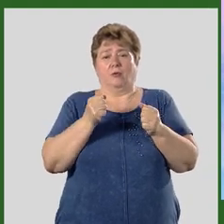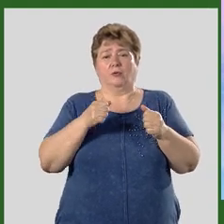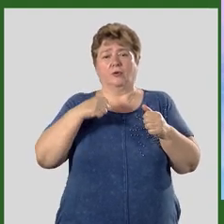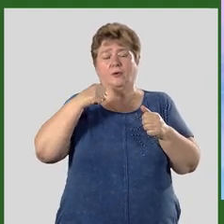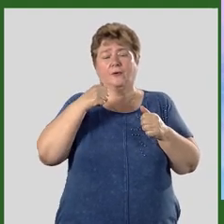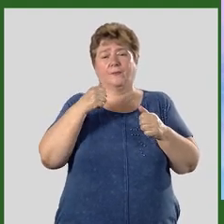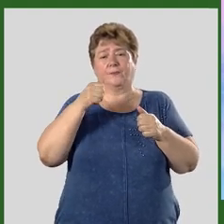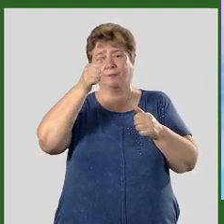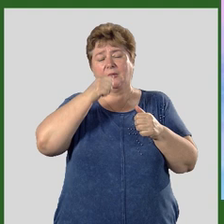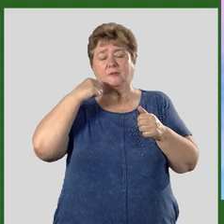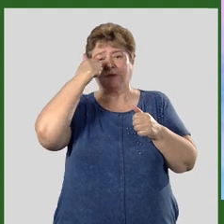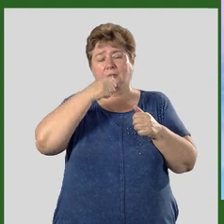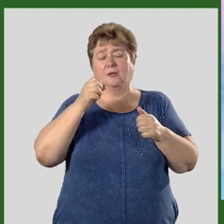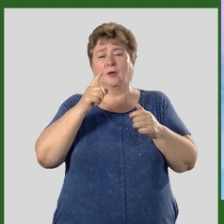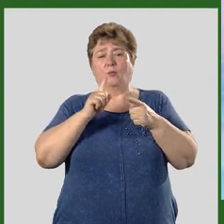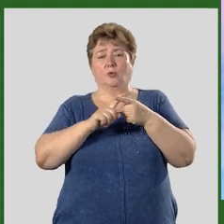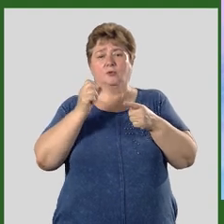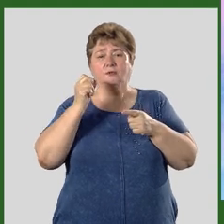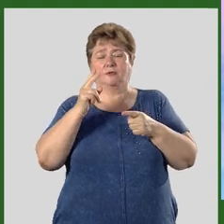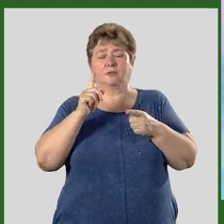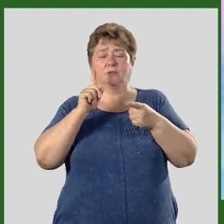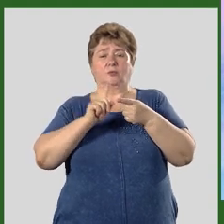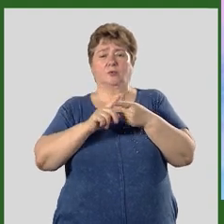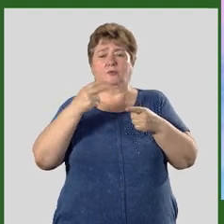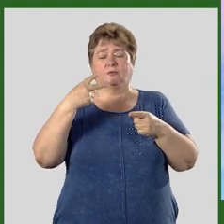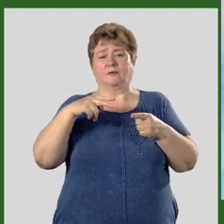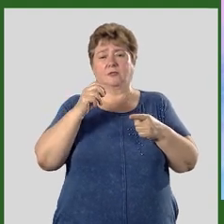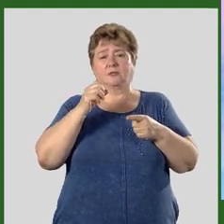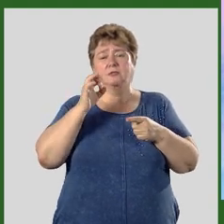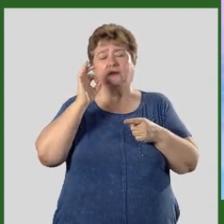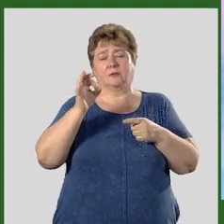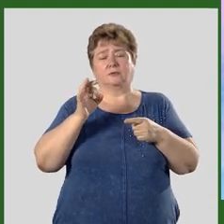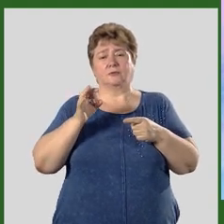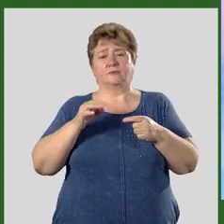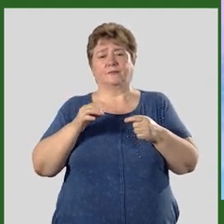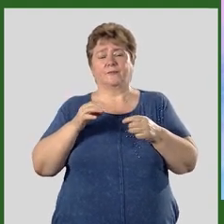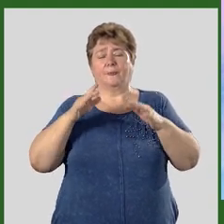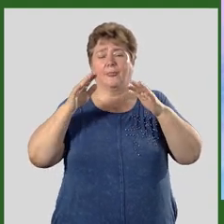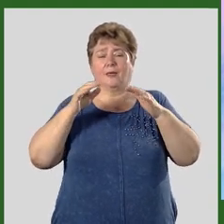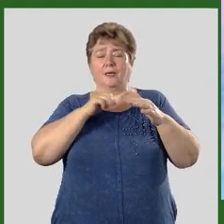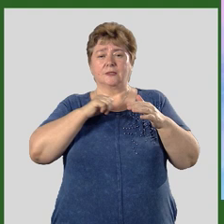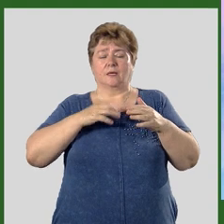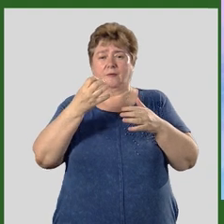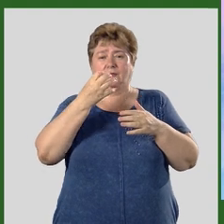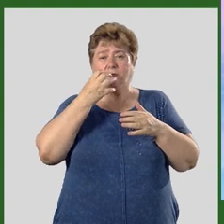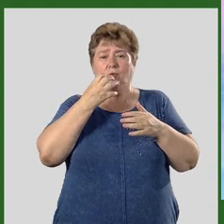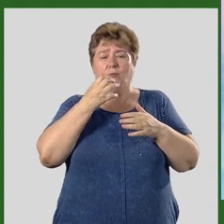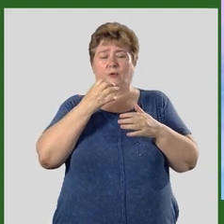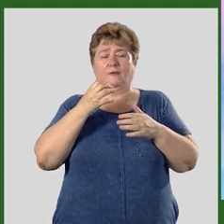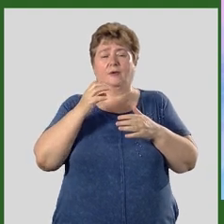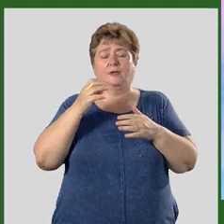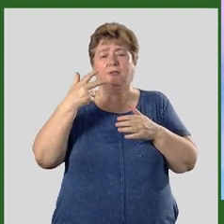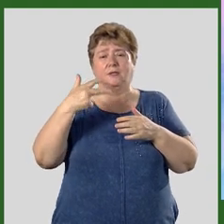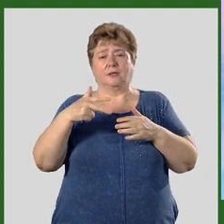году составляют плюс 12, плюс 20 градусов, а самого теплого